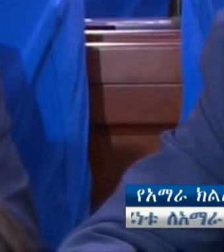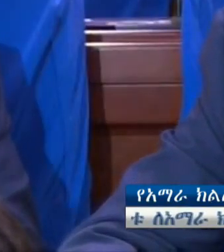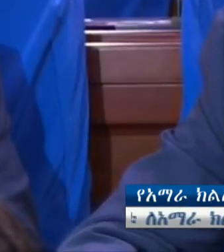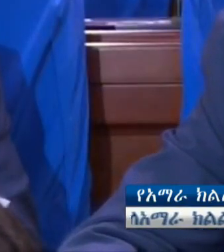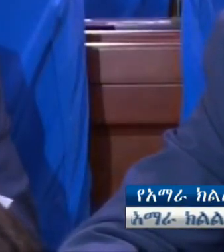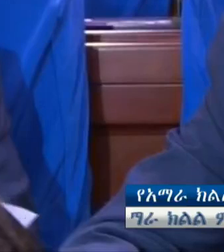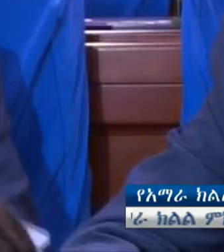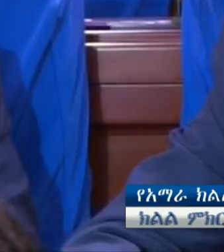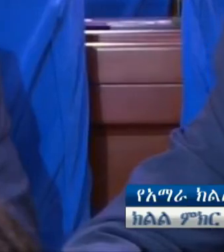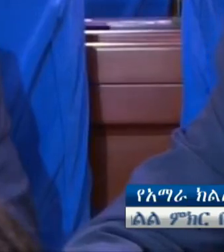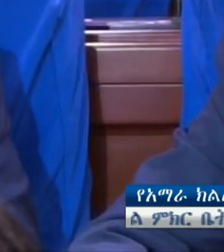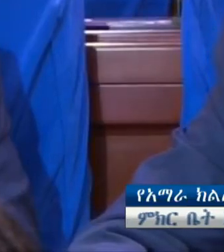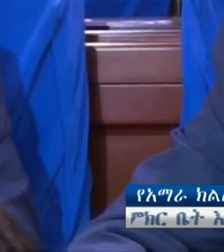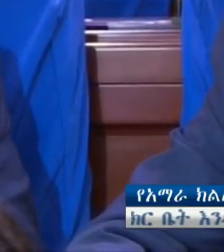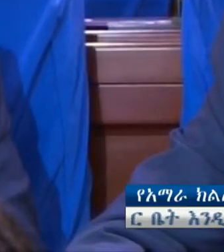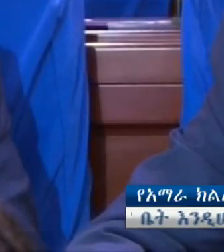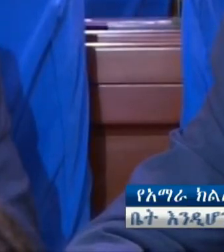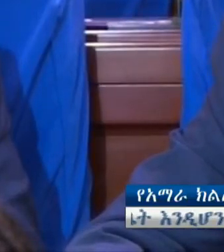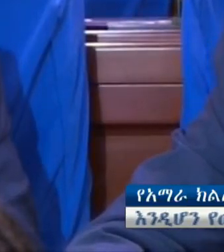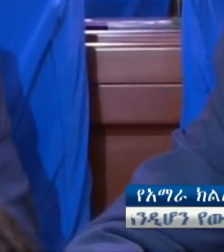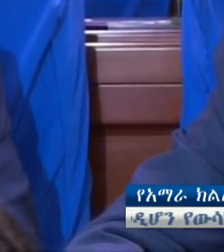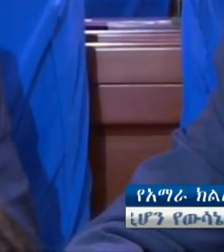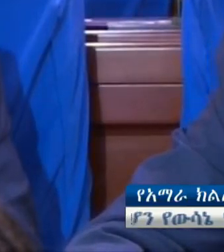ይህ ውሳኔ ሀሳብ በመቅረቡ